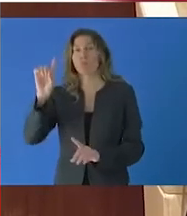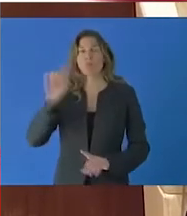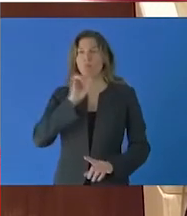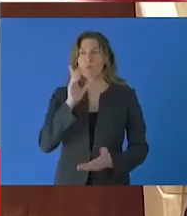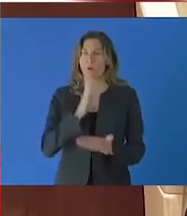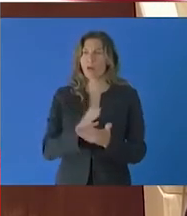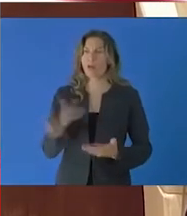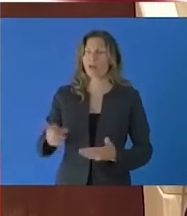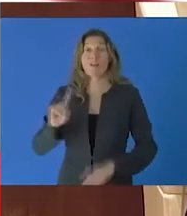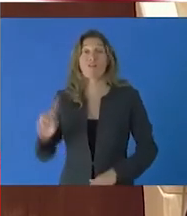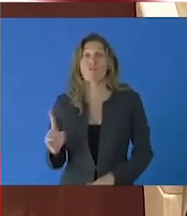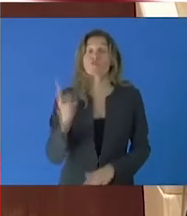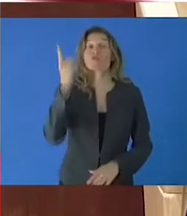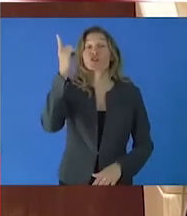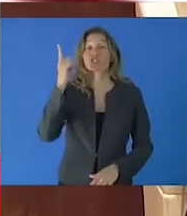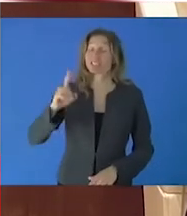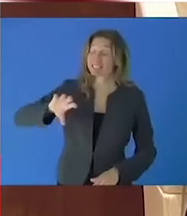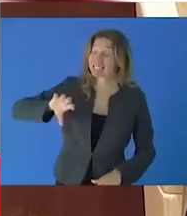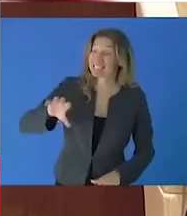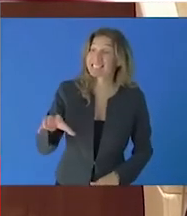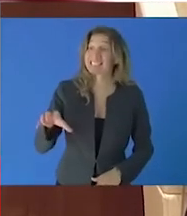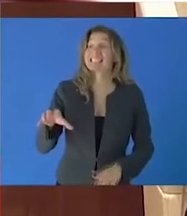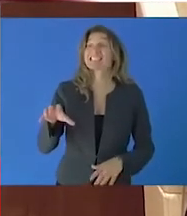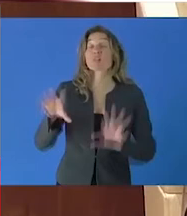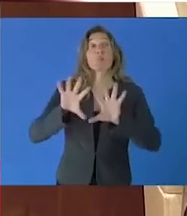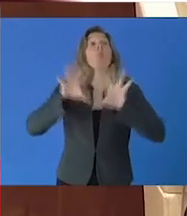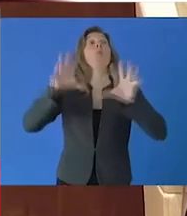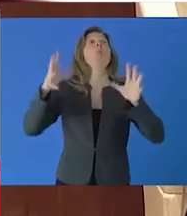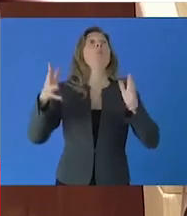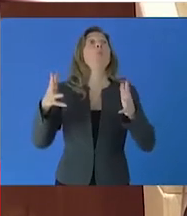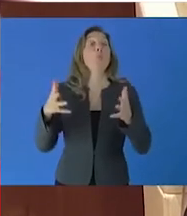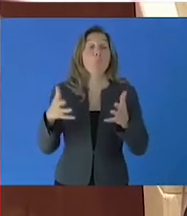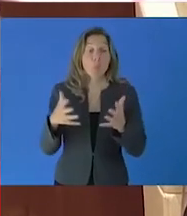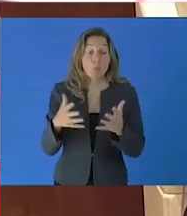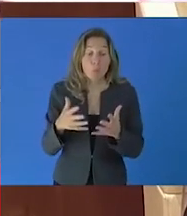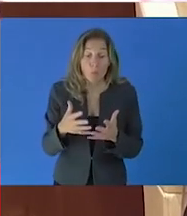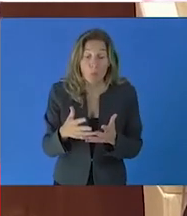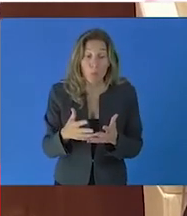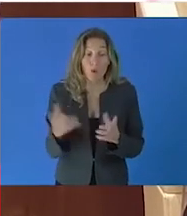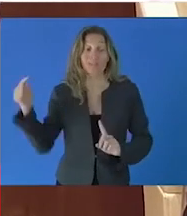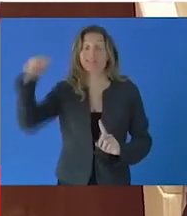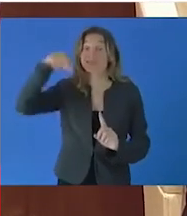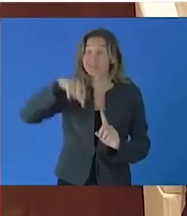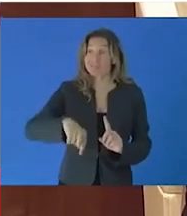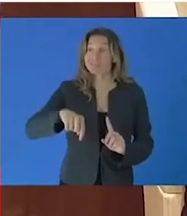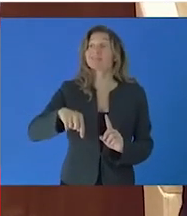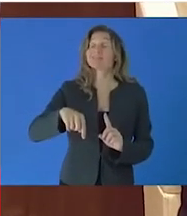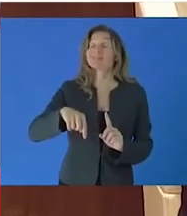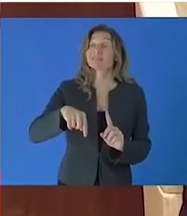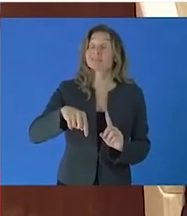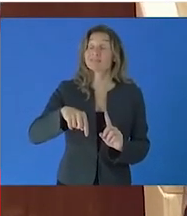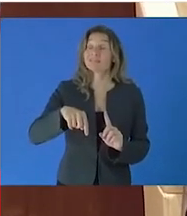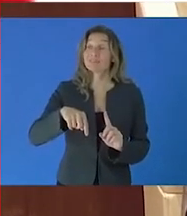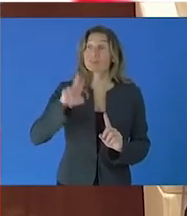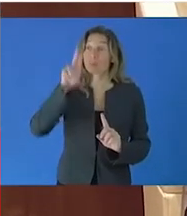je voulais également remercié les experts concernant le rapport en cours d'élaboration qui nous a été présentée sur le point 3 de